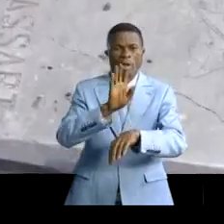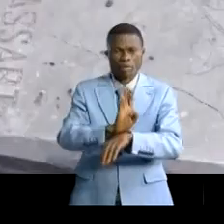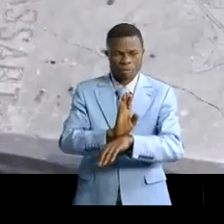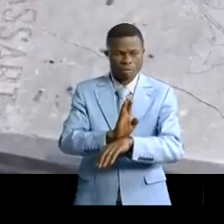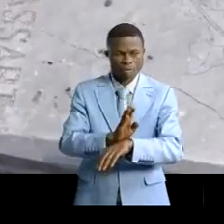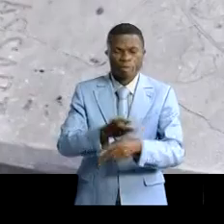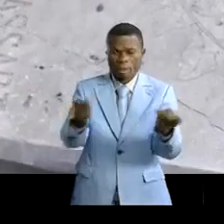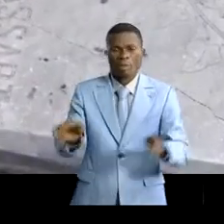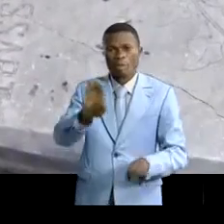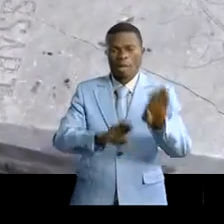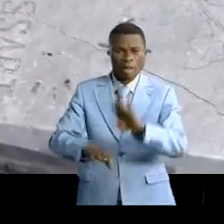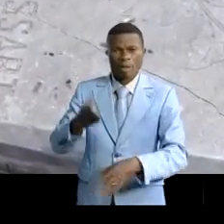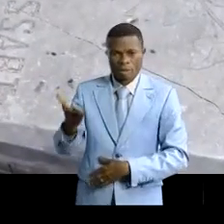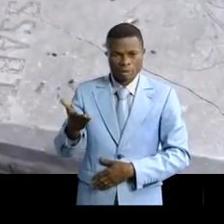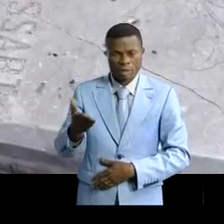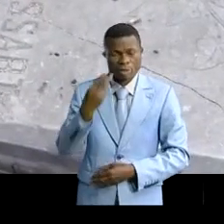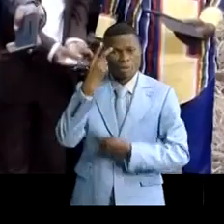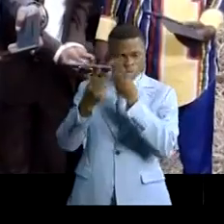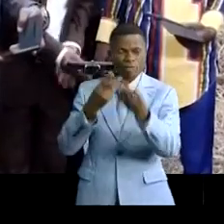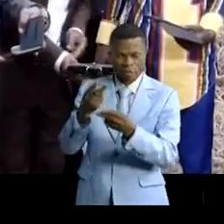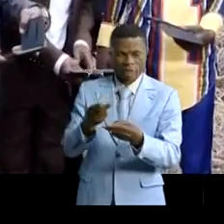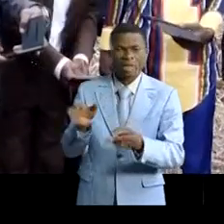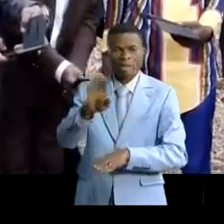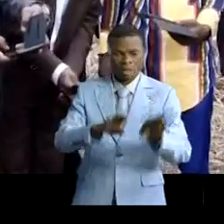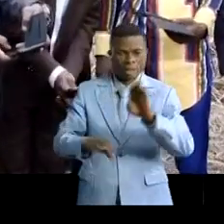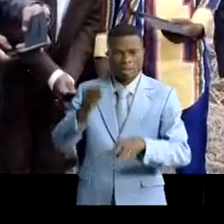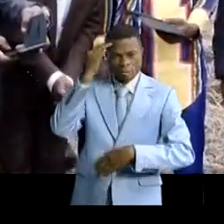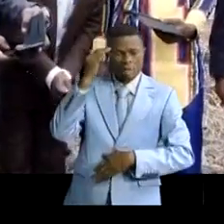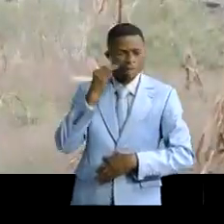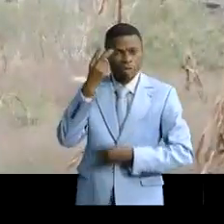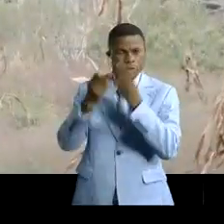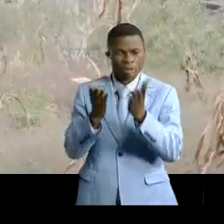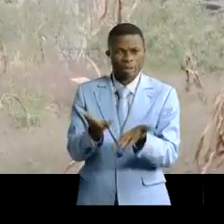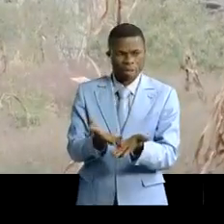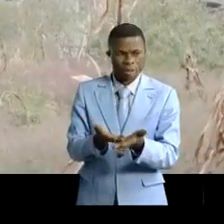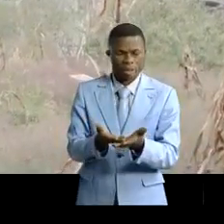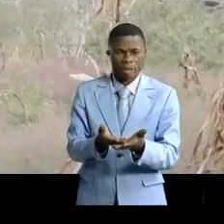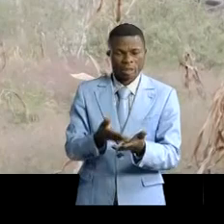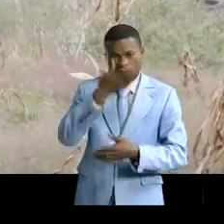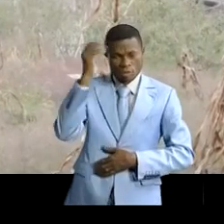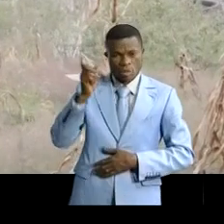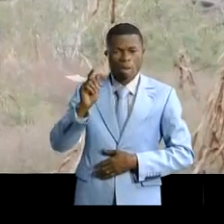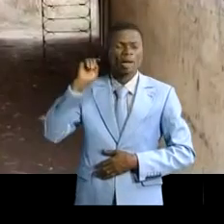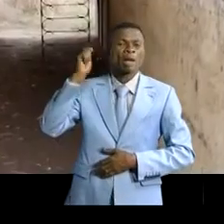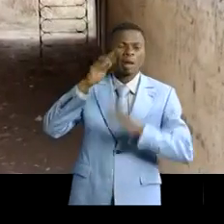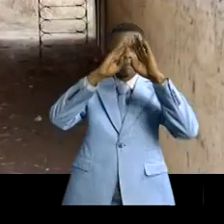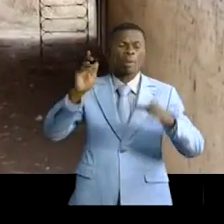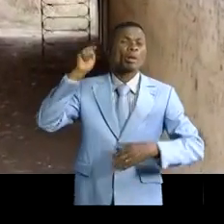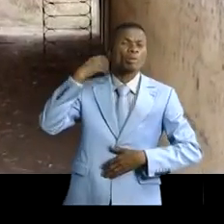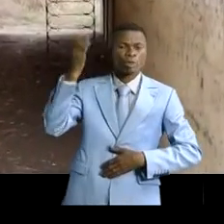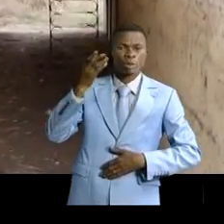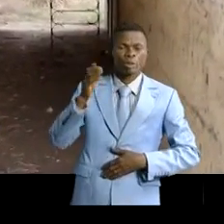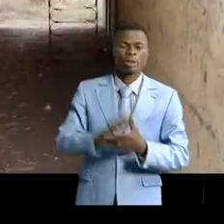marin repose à jamais ont été aussi visités par le ministre du Tourisme. Sans oublier la prison forteresse appelée Tour